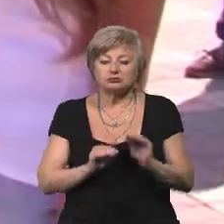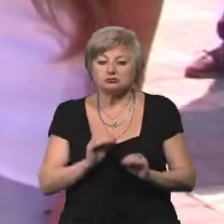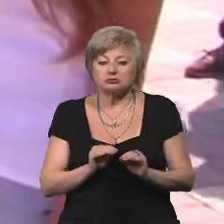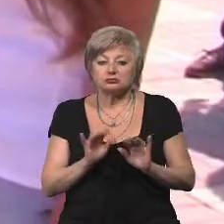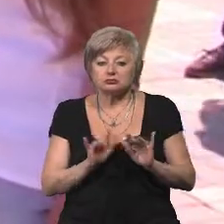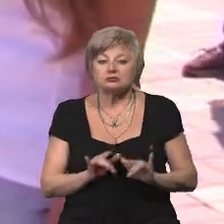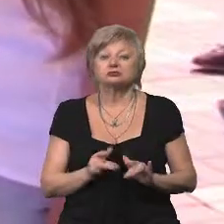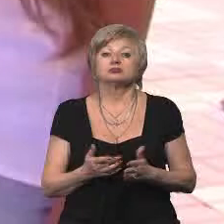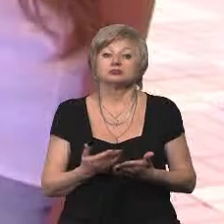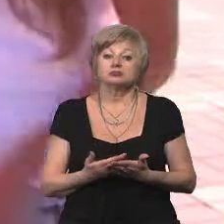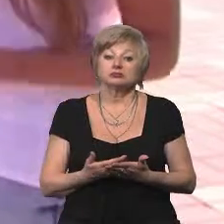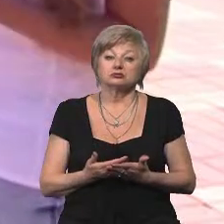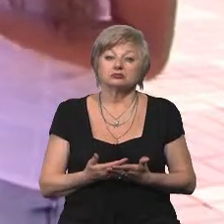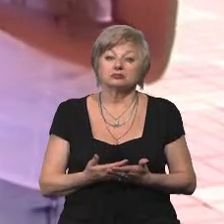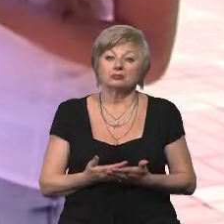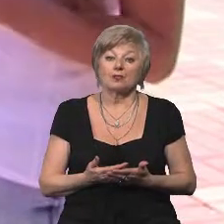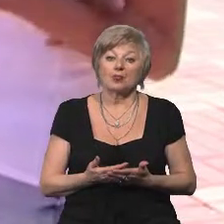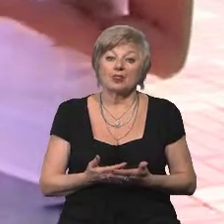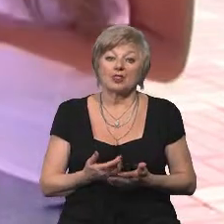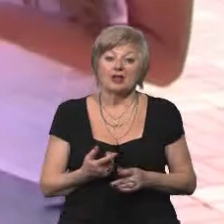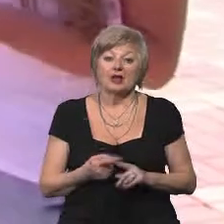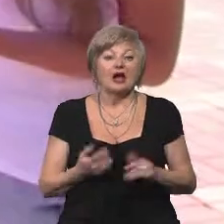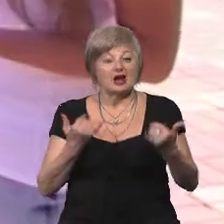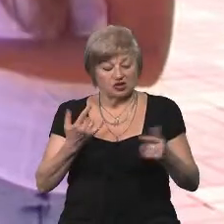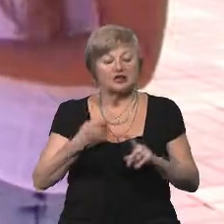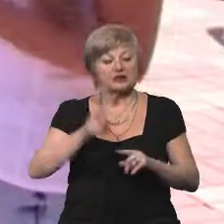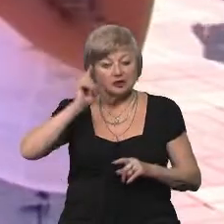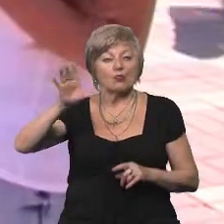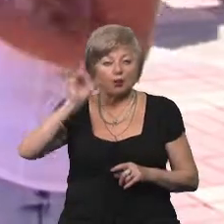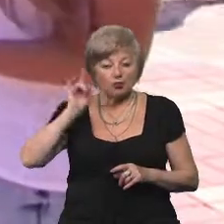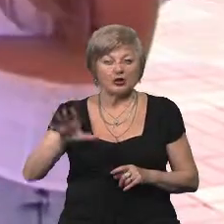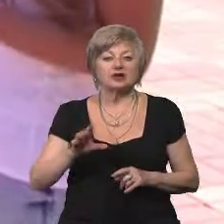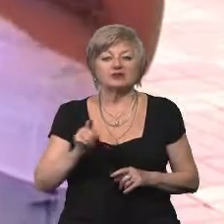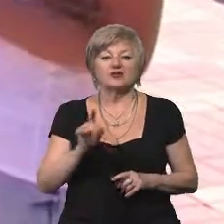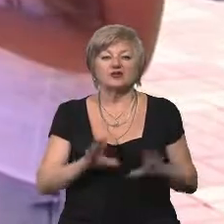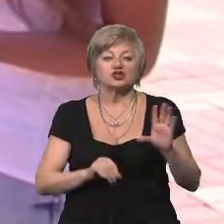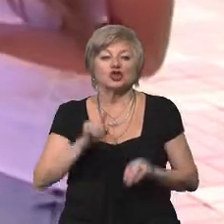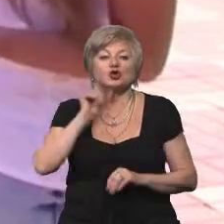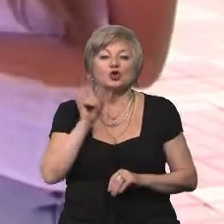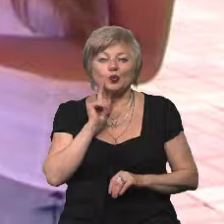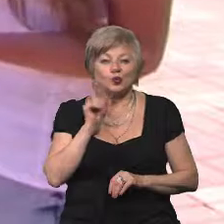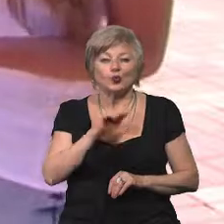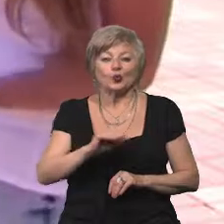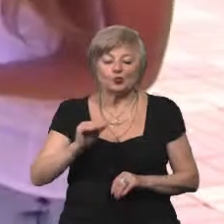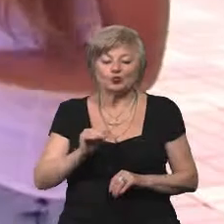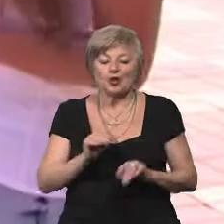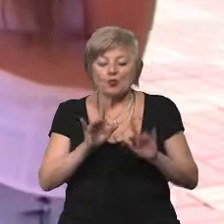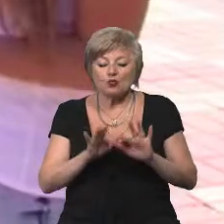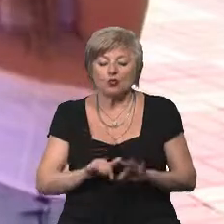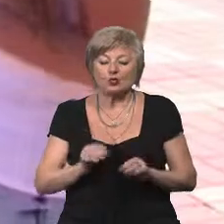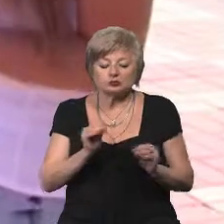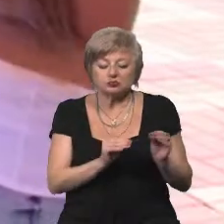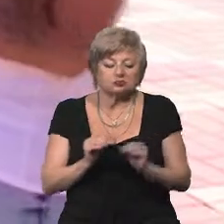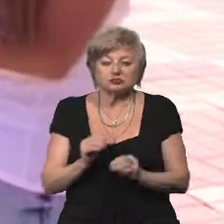електротехніки в цілому. Тобто IT-сфера зараз популярна, так? І ви шукаєте юних, скажімо, програмістів потенційних,